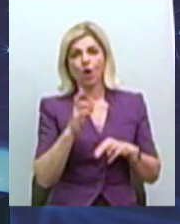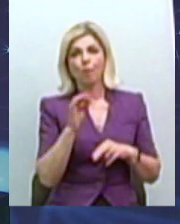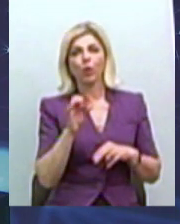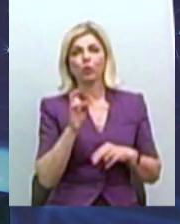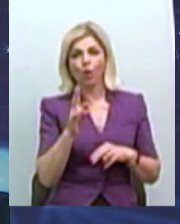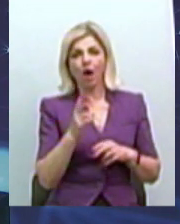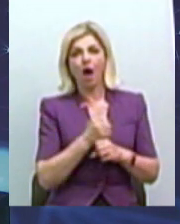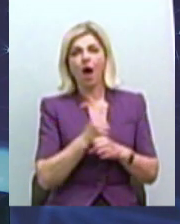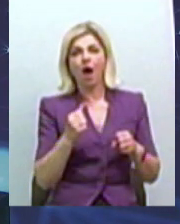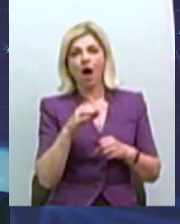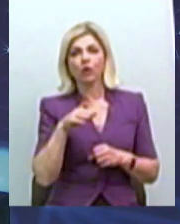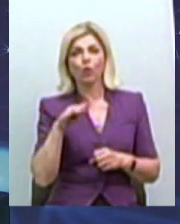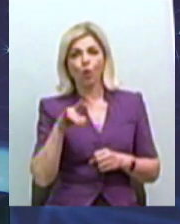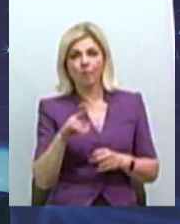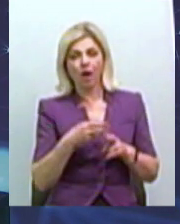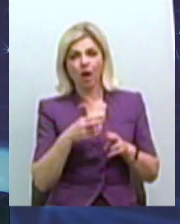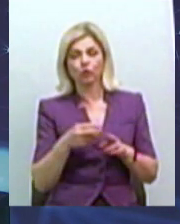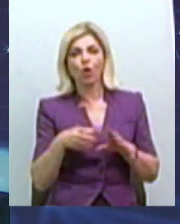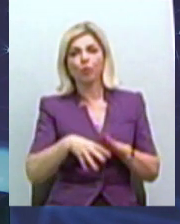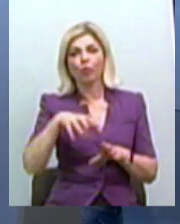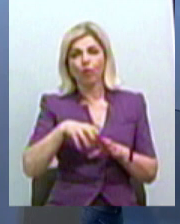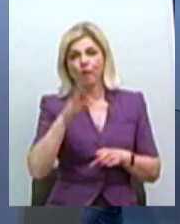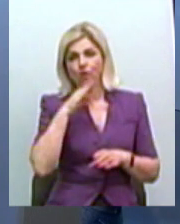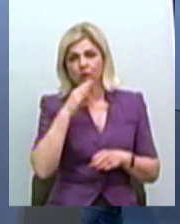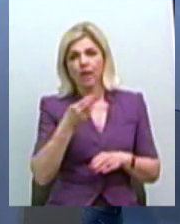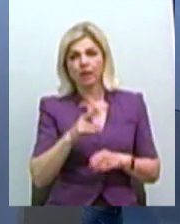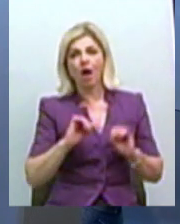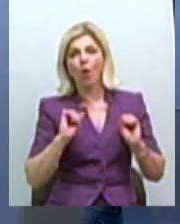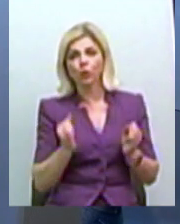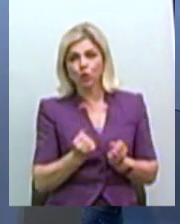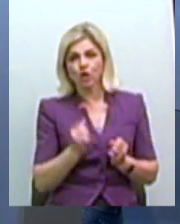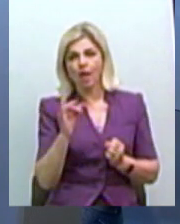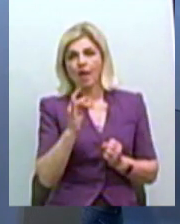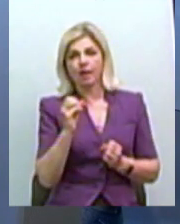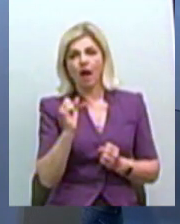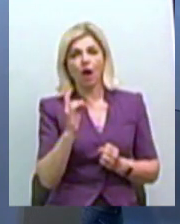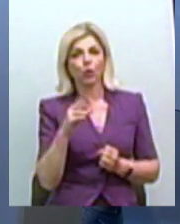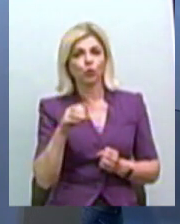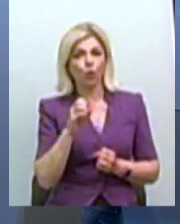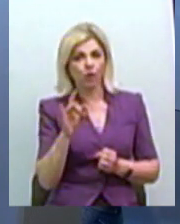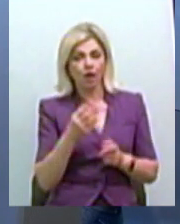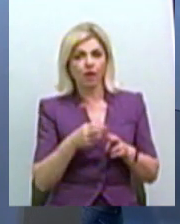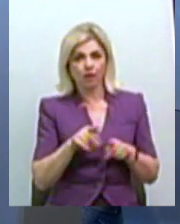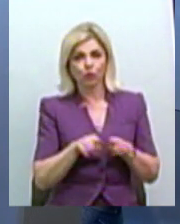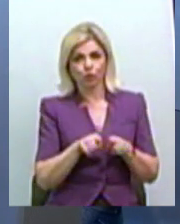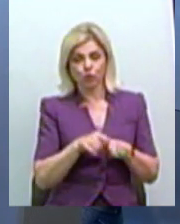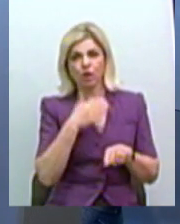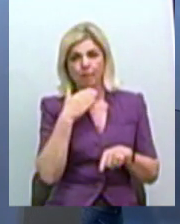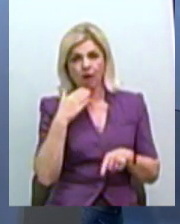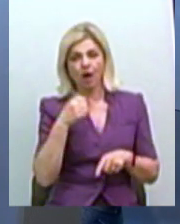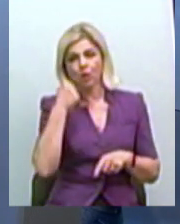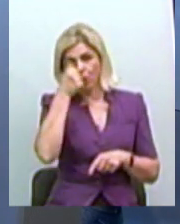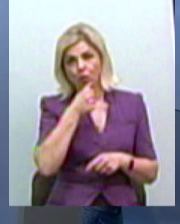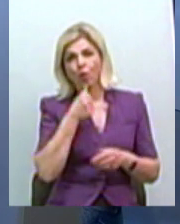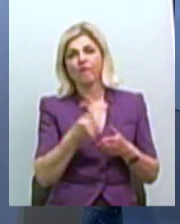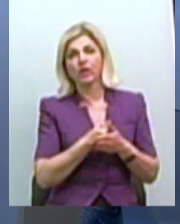оцих атомних, які закачують воду для охолодження реакторів, це теж, багато ми років відстоювали це,